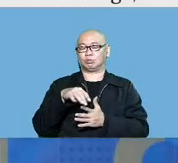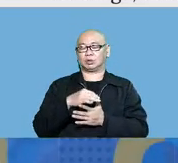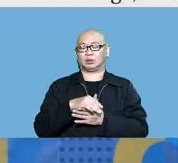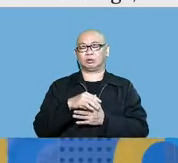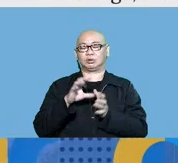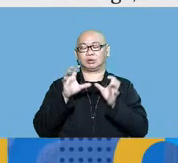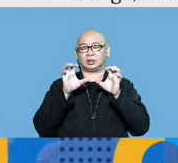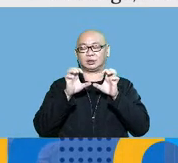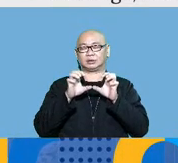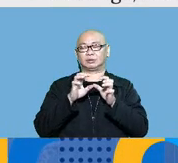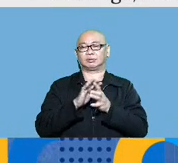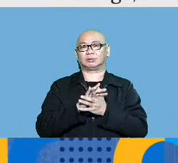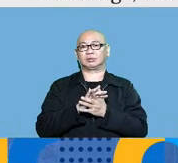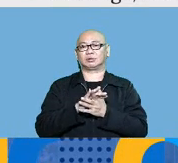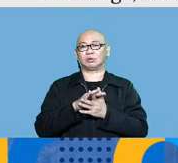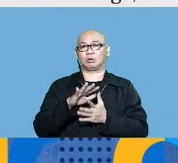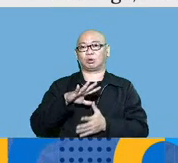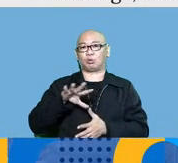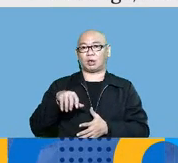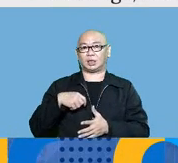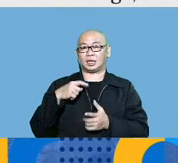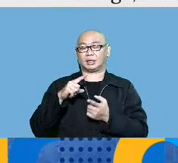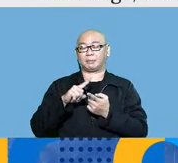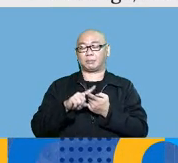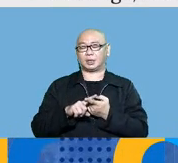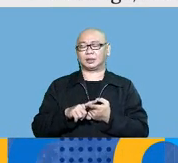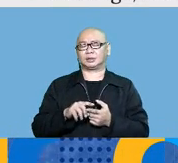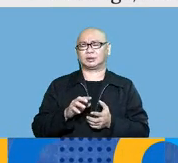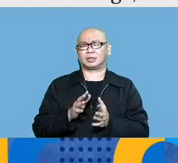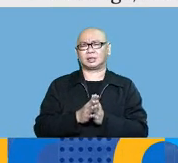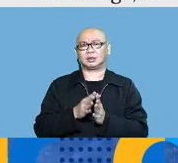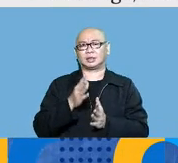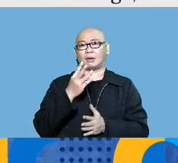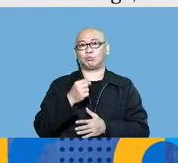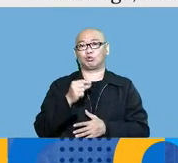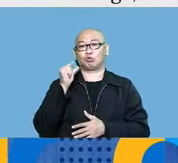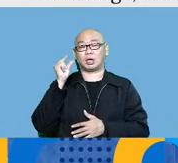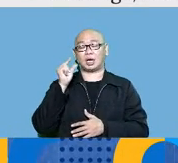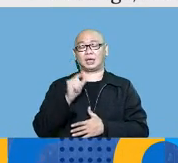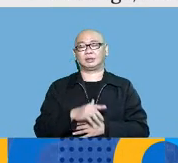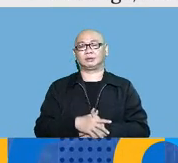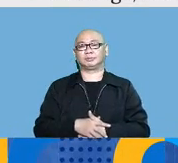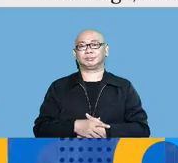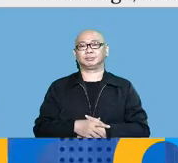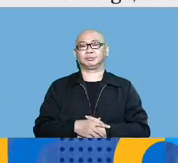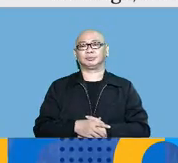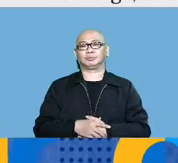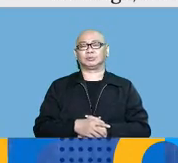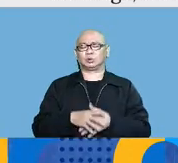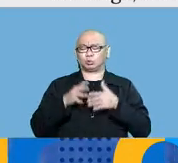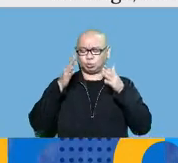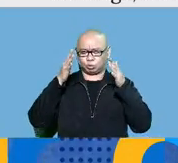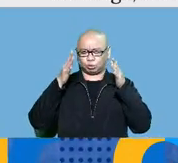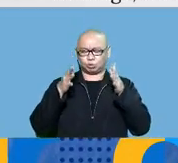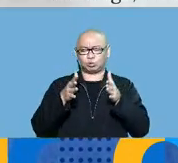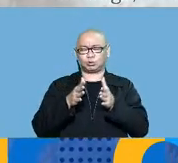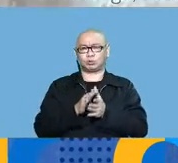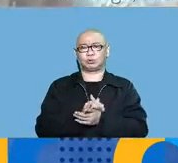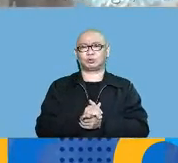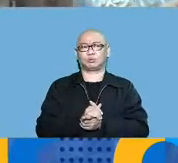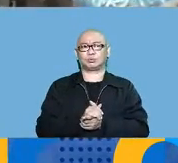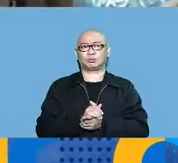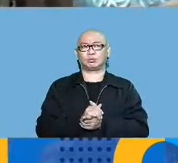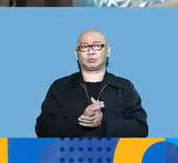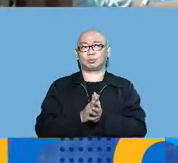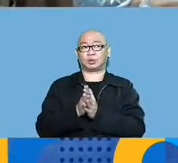Semarang, keluarga, teman sejawat, serta para tamu undangan, terkhusus